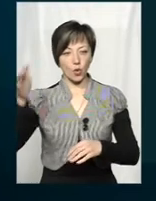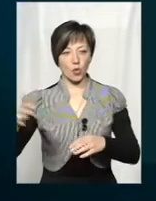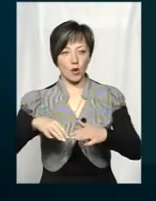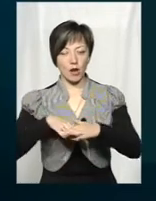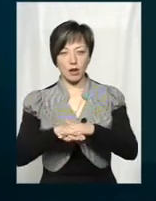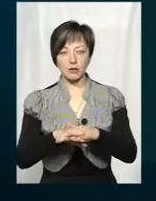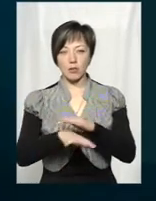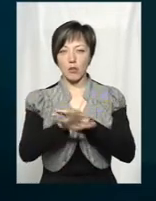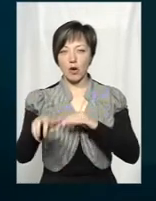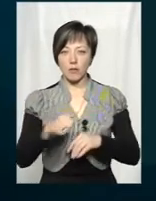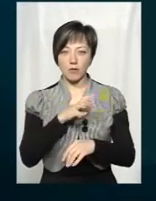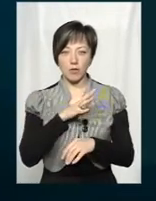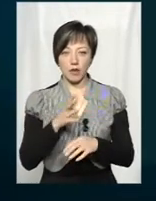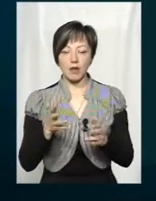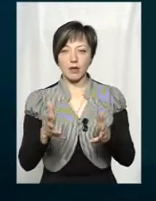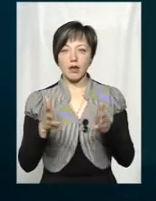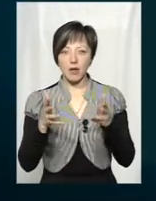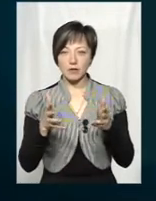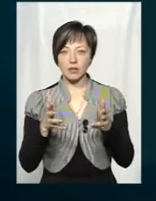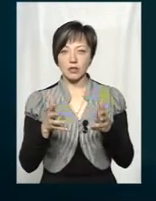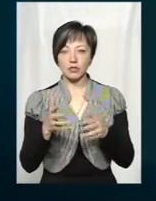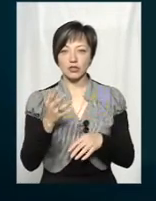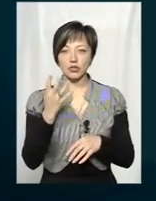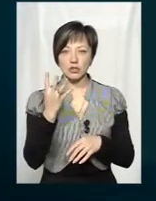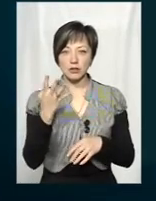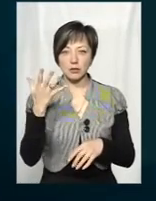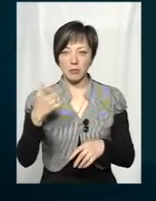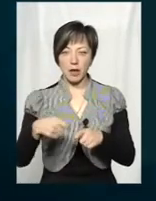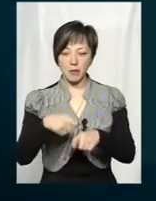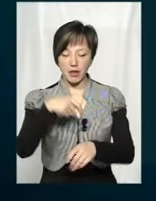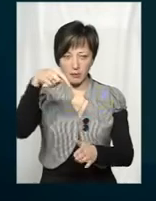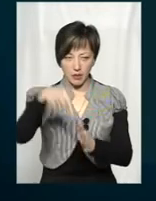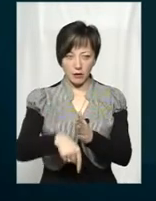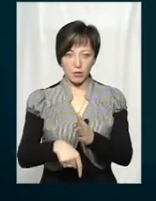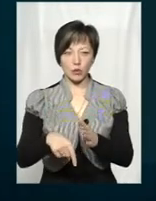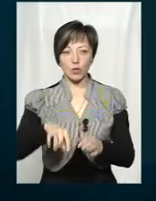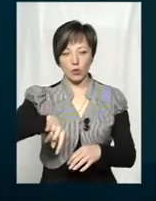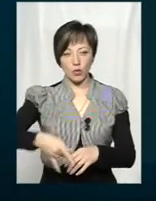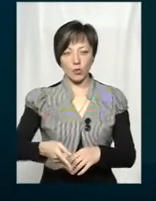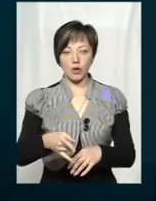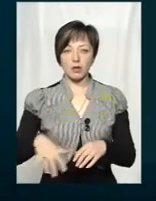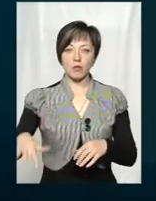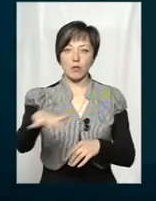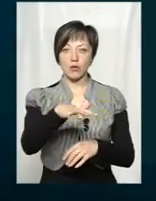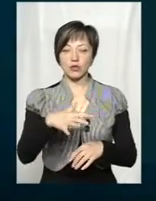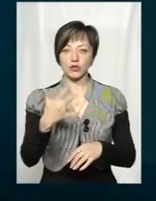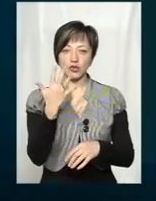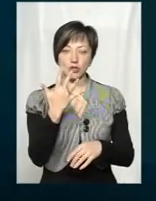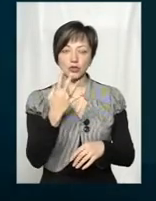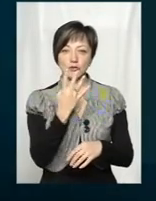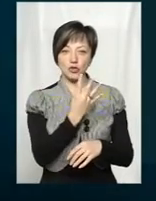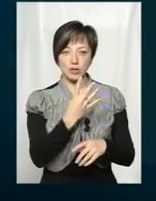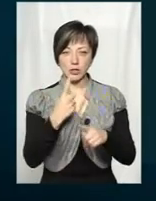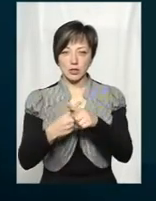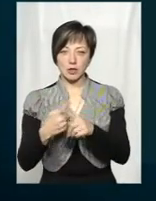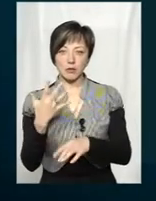пограбовані ямами на 4-5 метрів глибиною. При загальної площі десь там 4-5 метрів. Уявіть